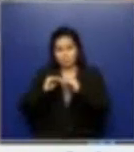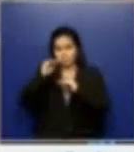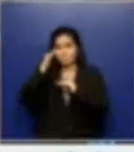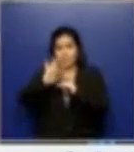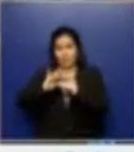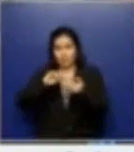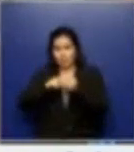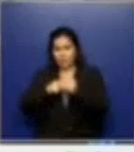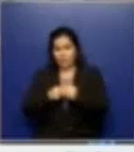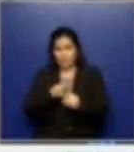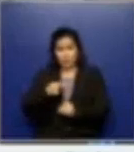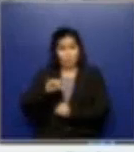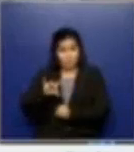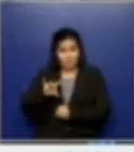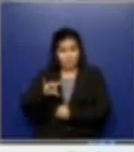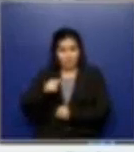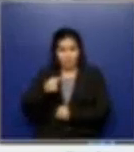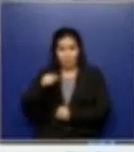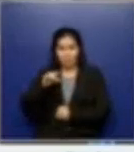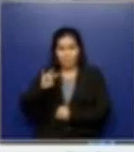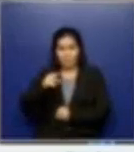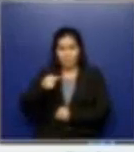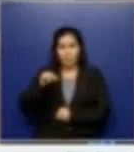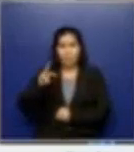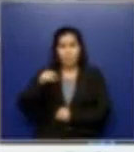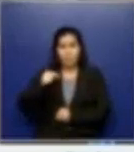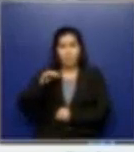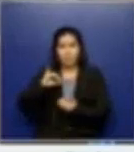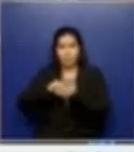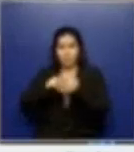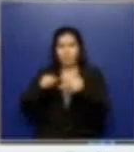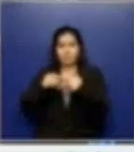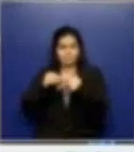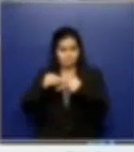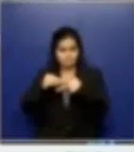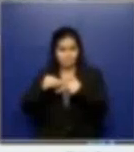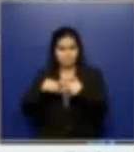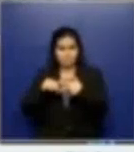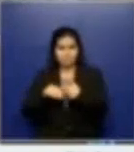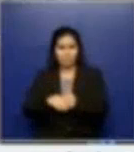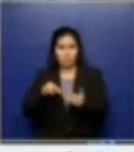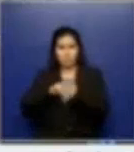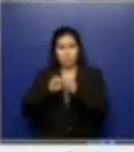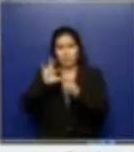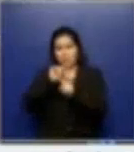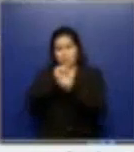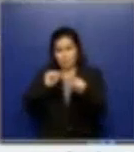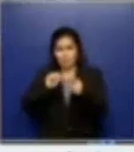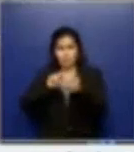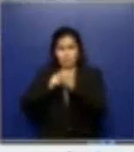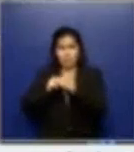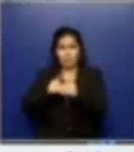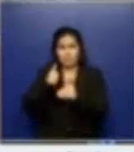ามันโต 5% จริงๆแสดงว่า GDP ของเราปี64ขึ้นมาอยู่กลางเหวนะยังไม่ขึ้นพื้นดินนะถ้ามันโตจ